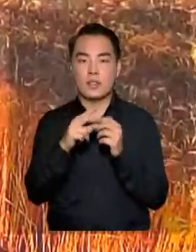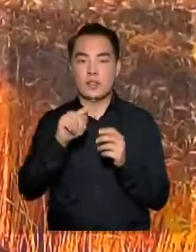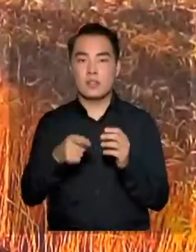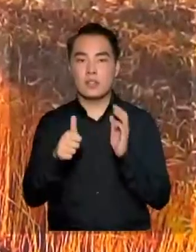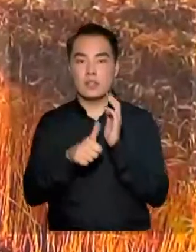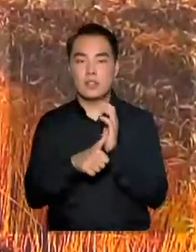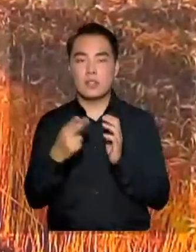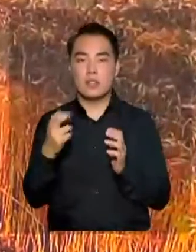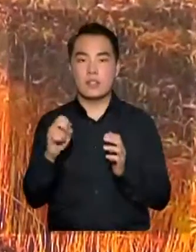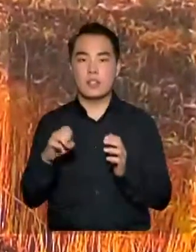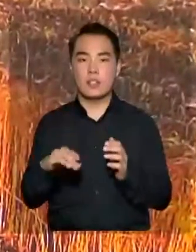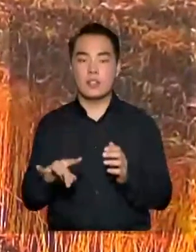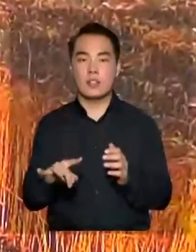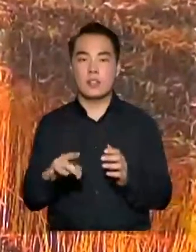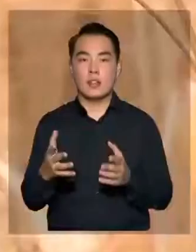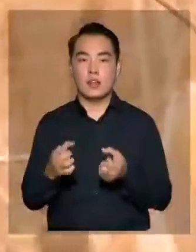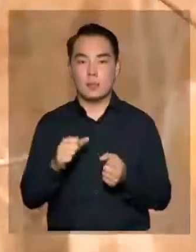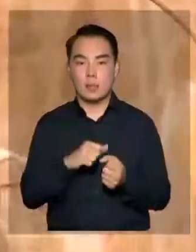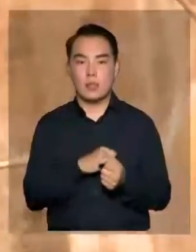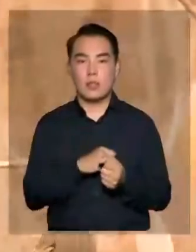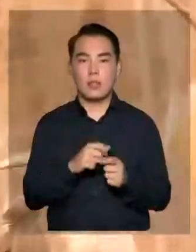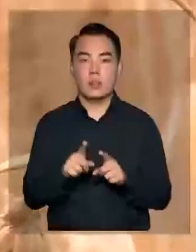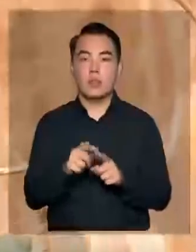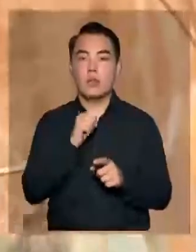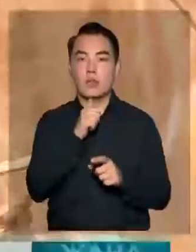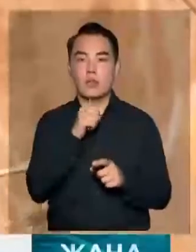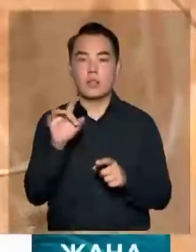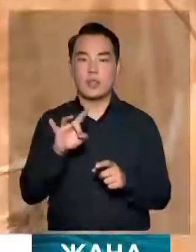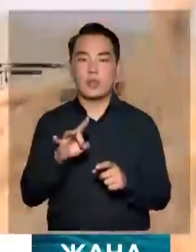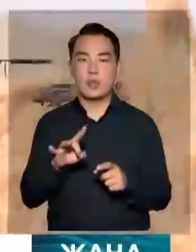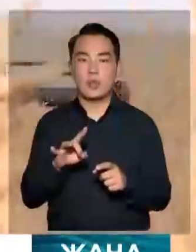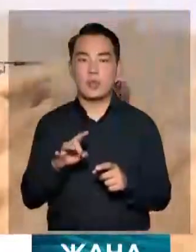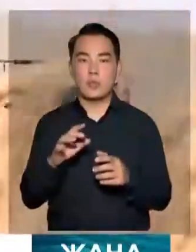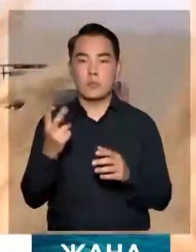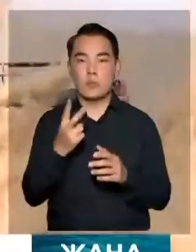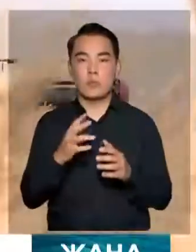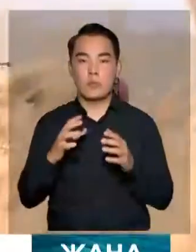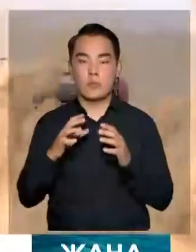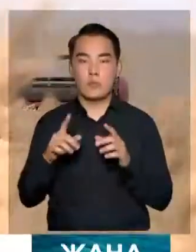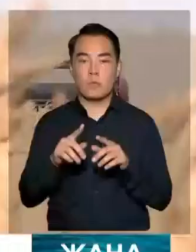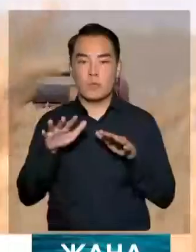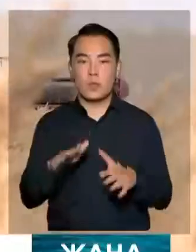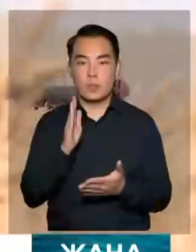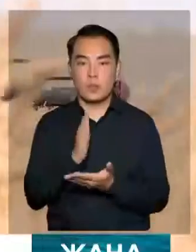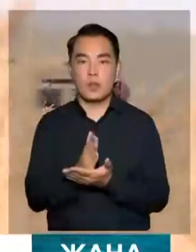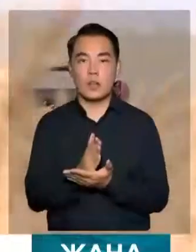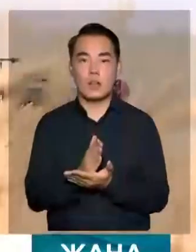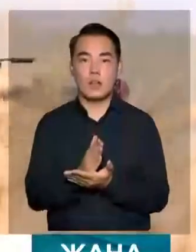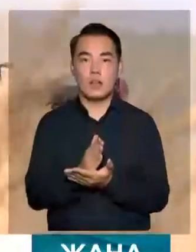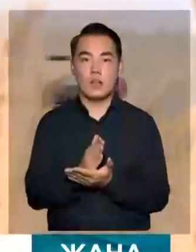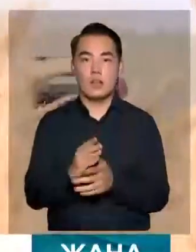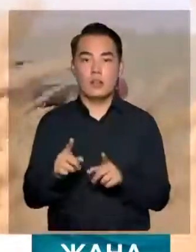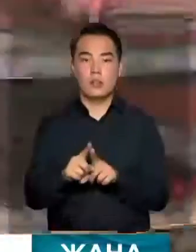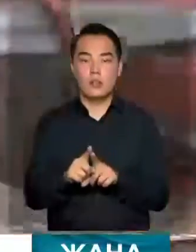12,16 центнерден өнім алынды. Бұл көрсеткішпен Қостанай республика бойынша екінші орында тұр. Қазір егін жинау науқаны